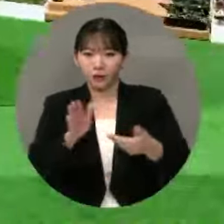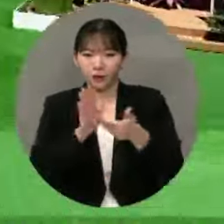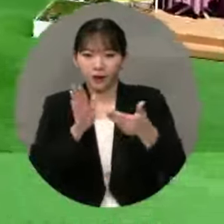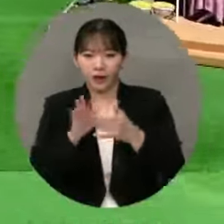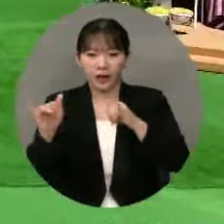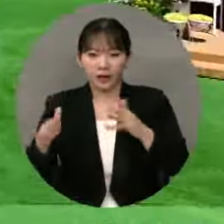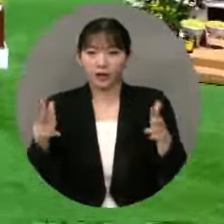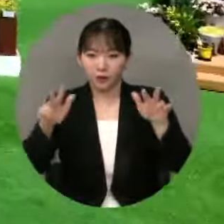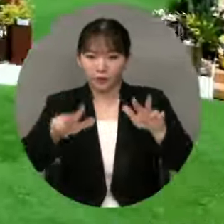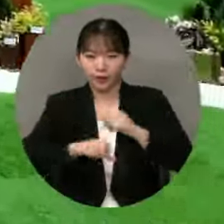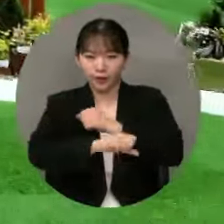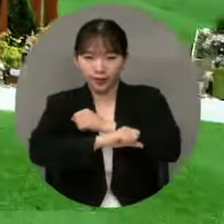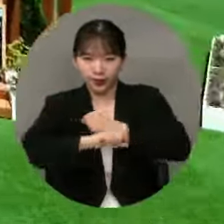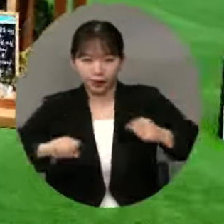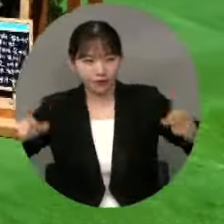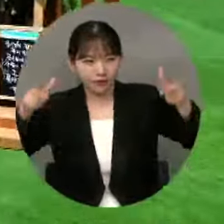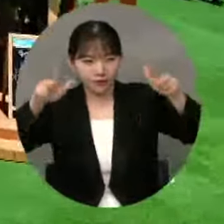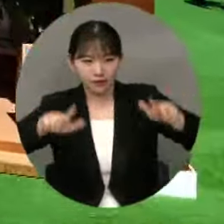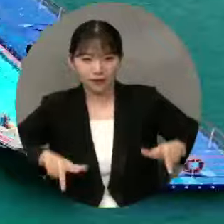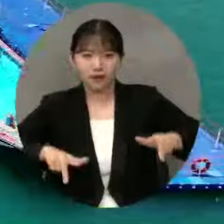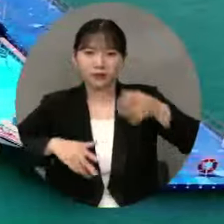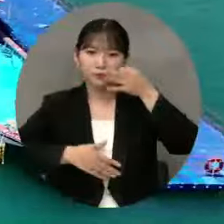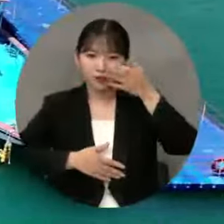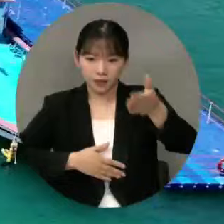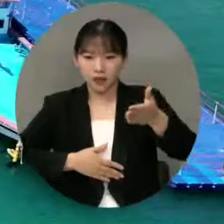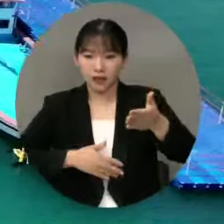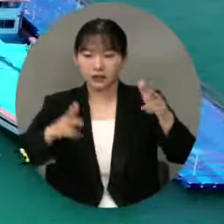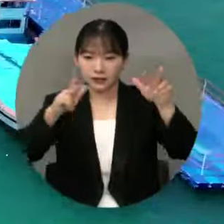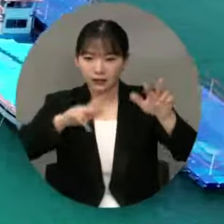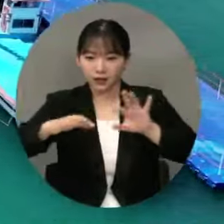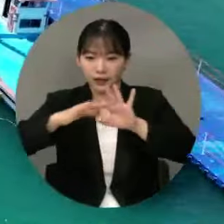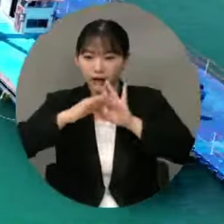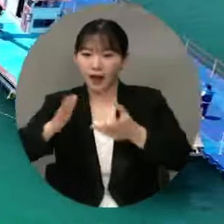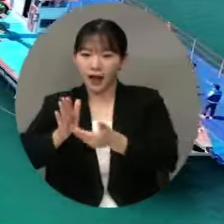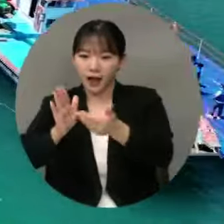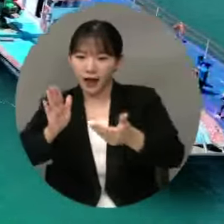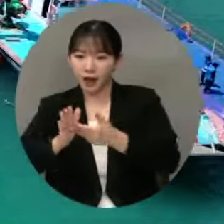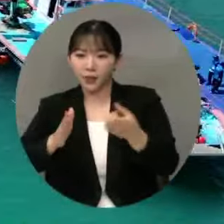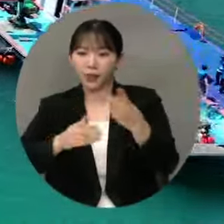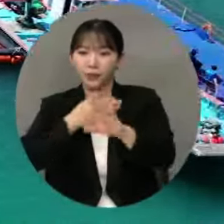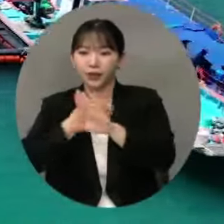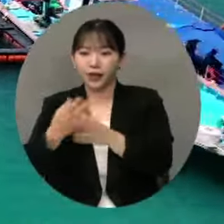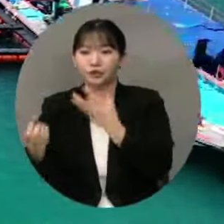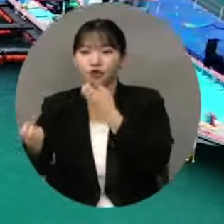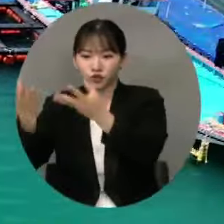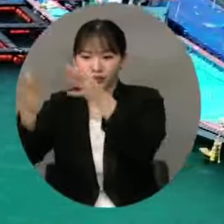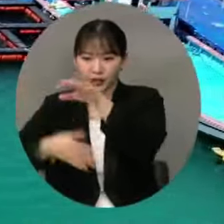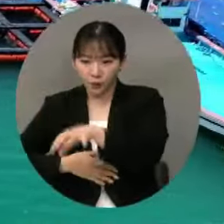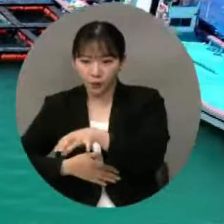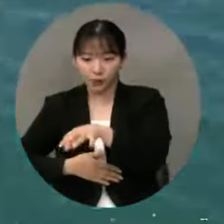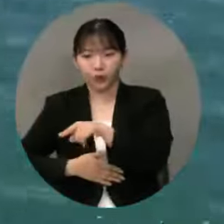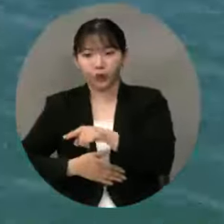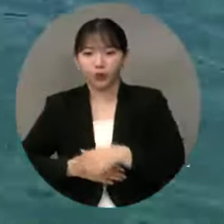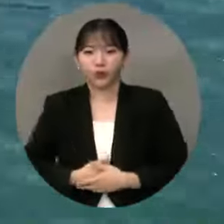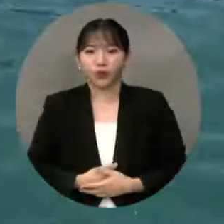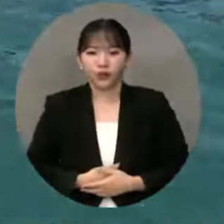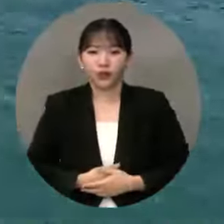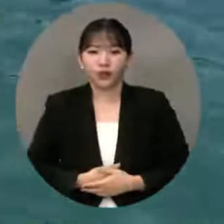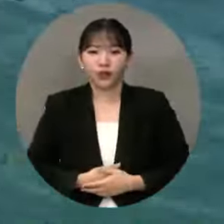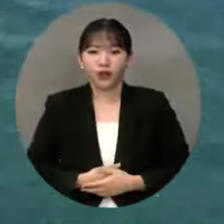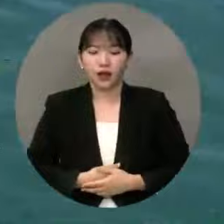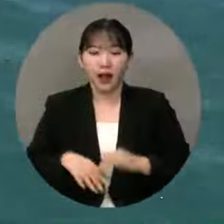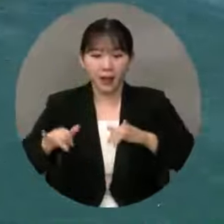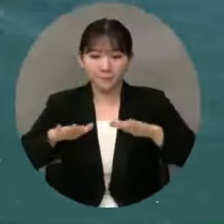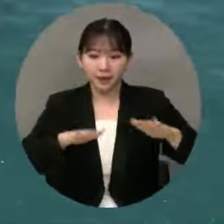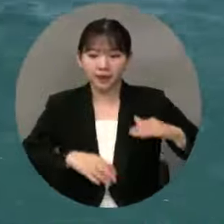해병 공원에 드넓은 정원이 펼쳐졌습니다 정원과 이어지는 부두는 또 다른 축제장으로 변신했습니다 부두앞